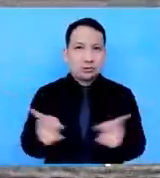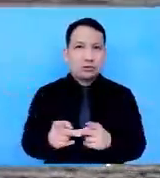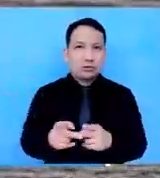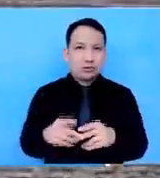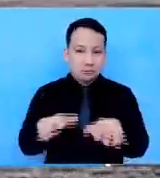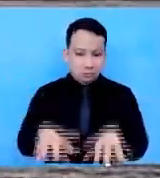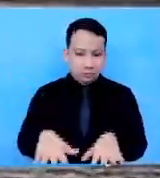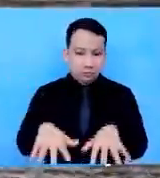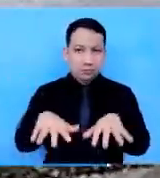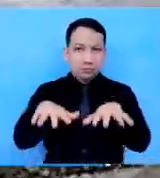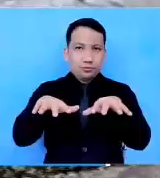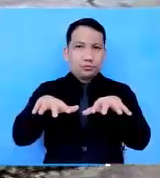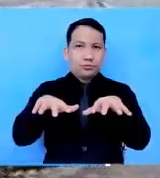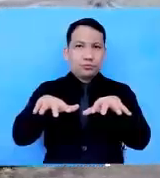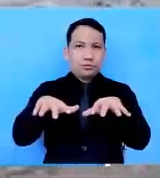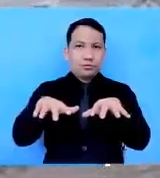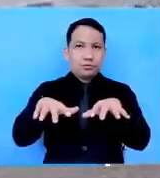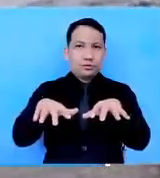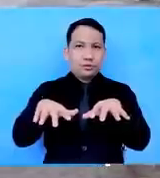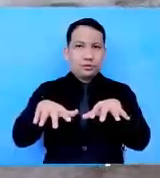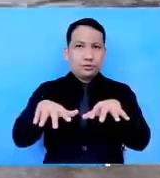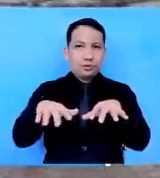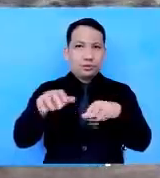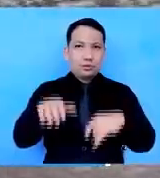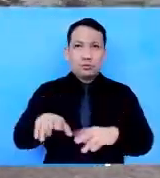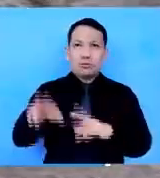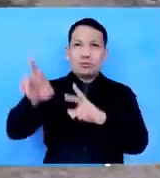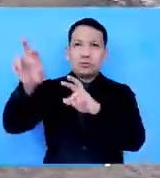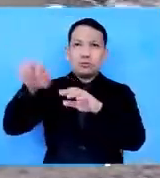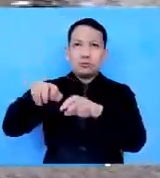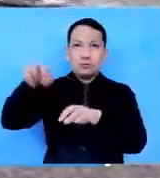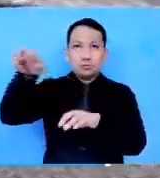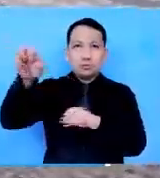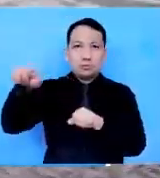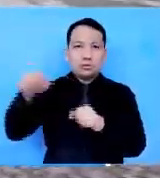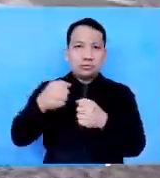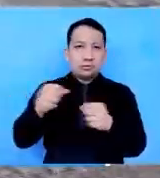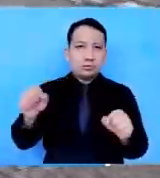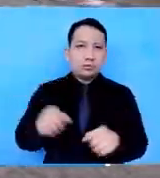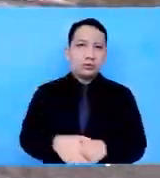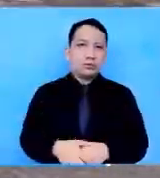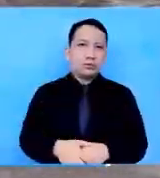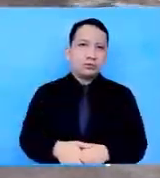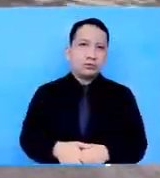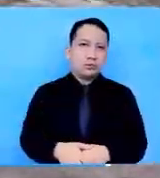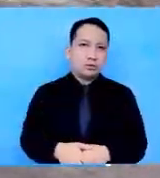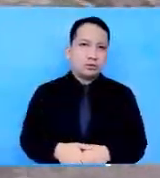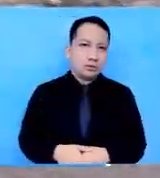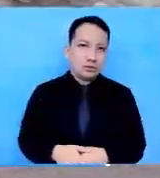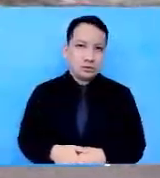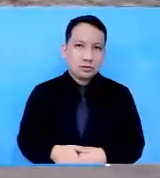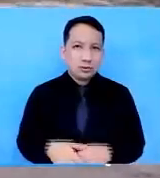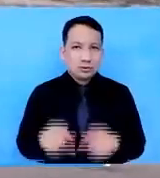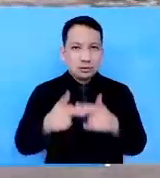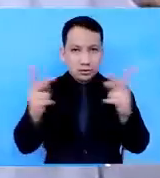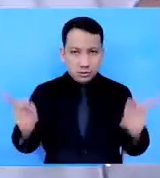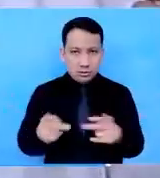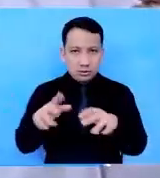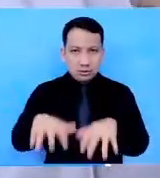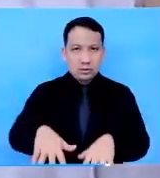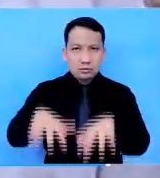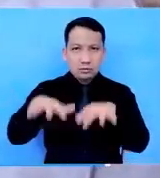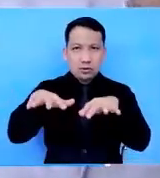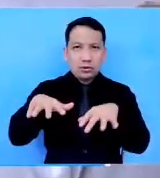bumabaha, tumatakbo na lang daw sila paakyat ng bundok para roon lumikas. Umalis na kami dito kasi bahain daw yung lugar namin. Paano naman